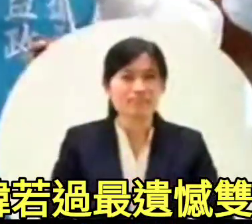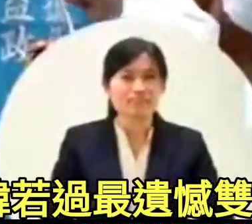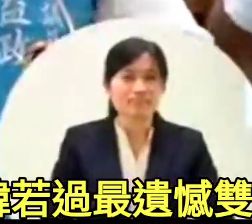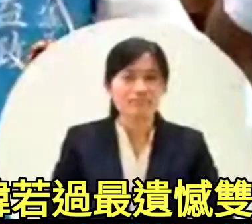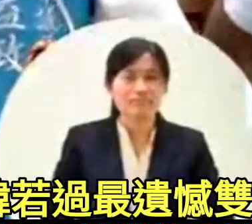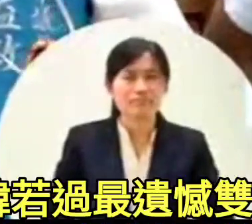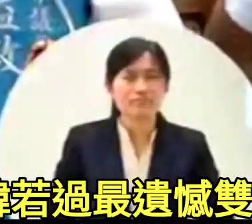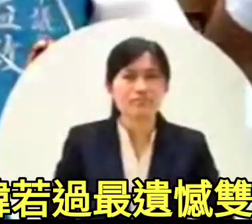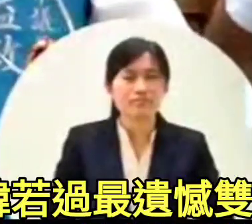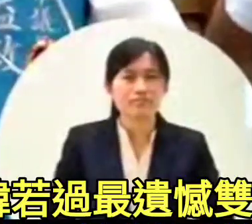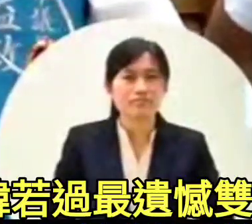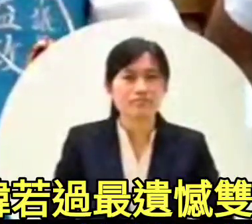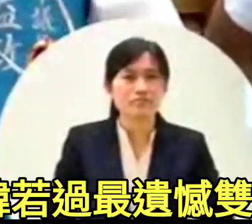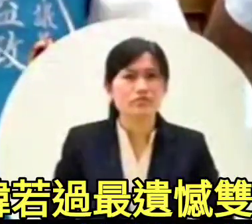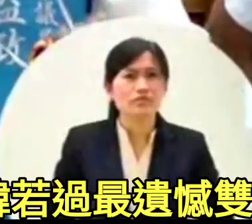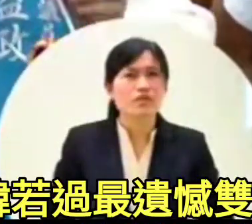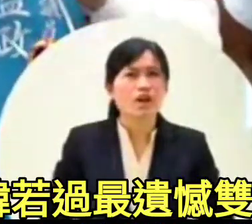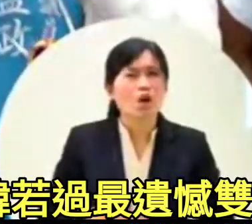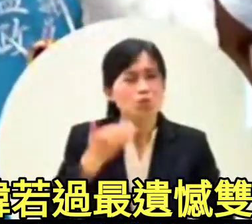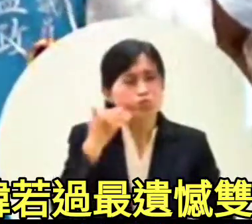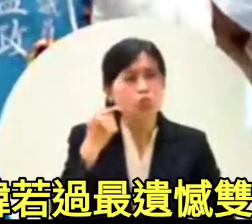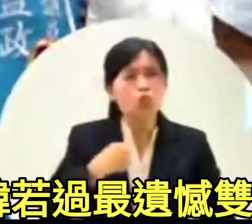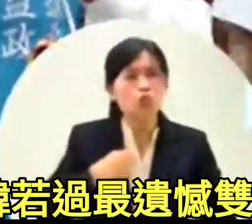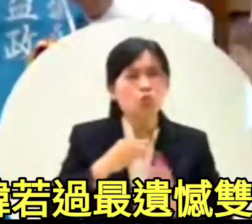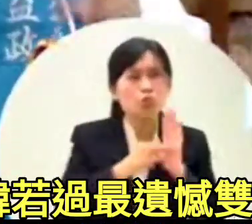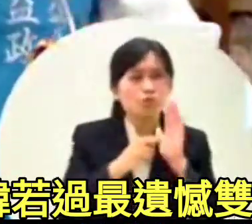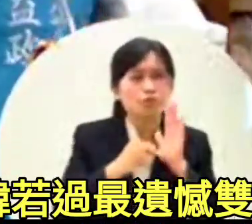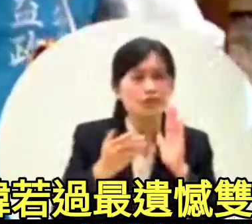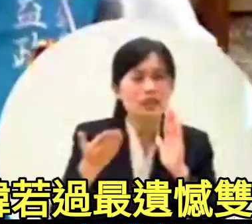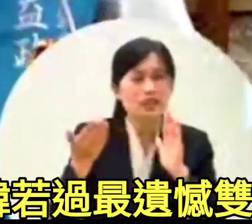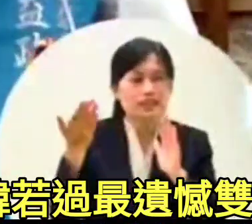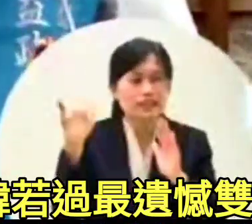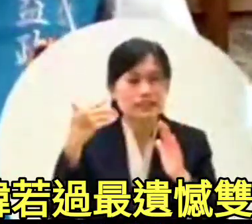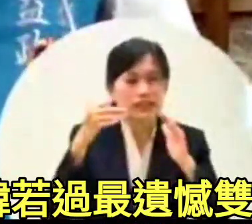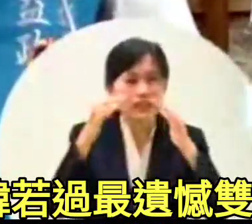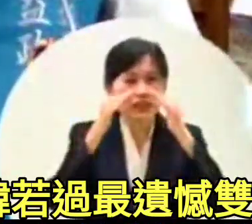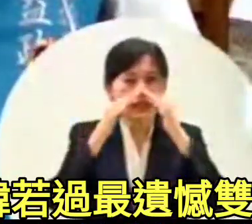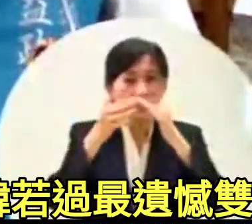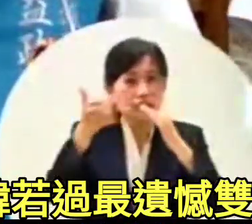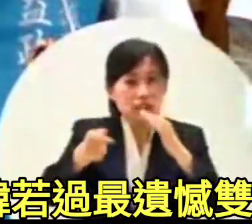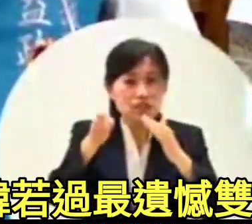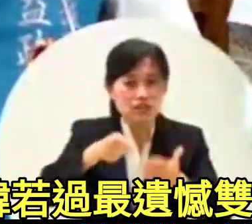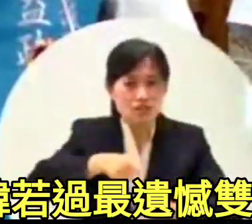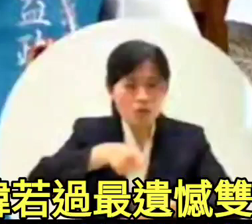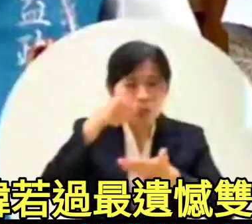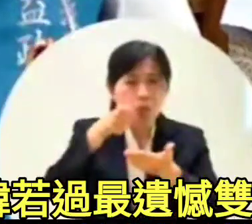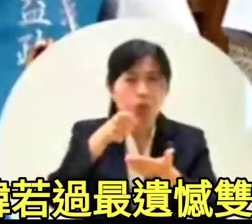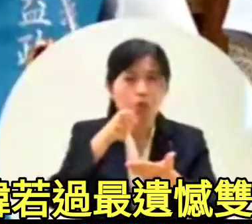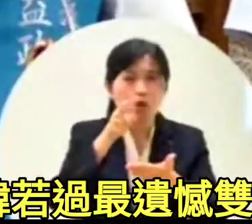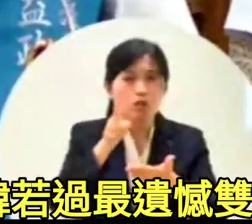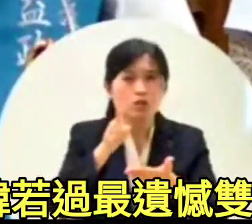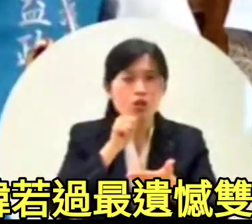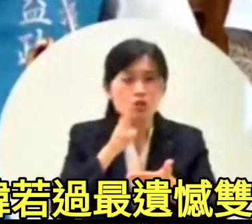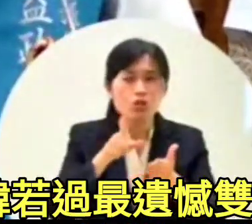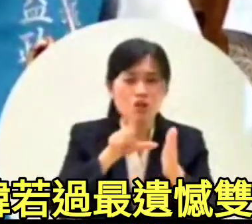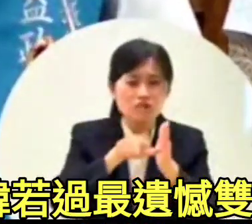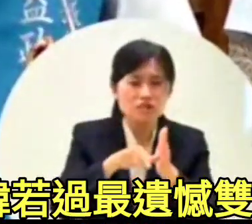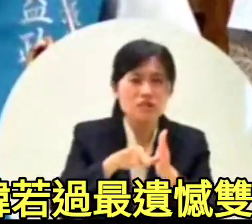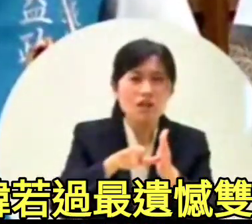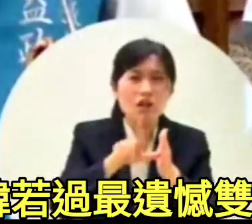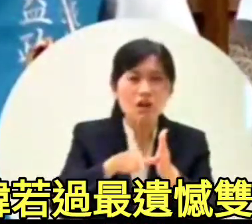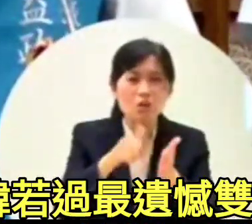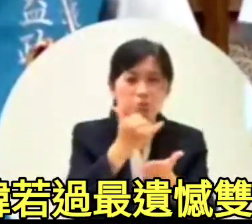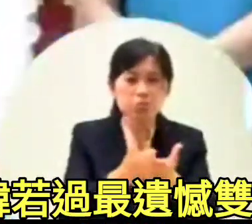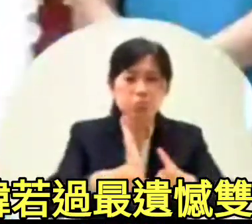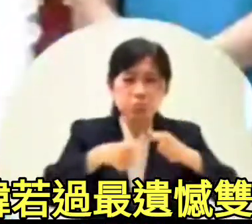说如果我们讲的哈，因为上次市长所提到的，就是有时候这个时光不能倒流了，